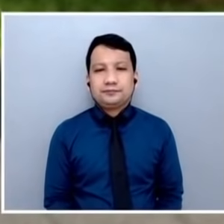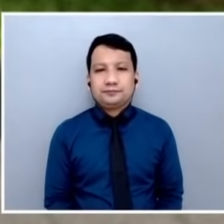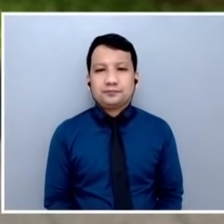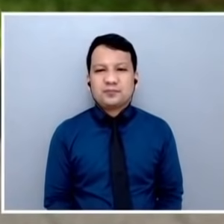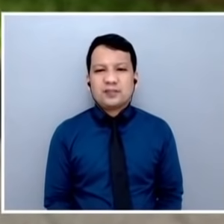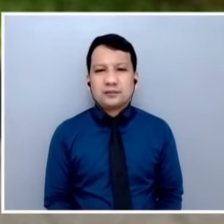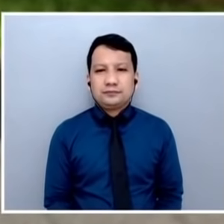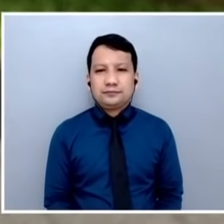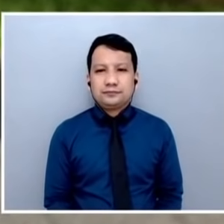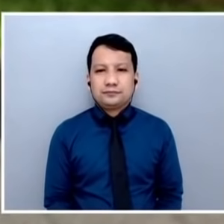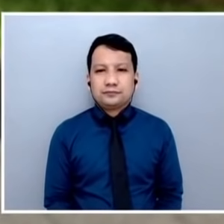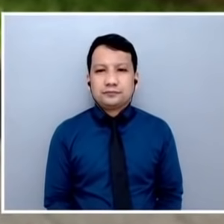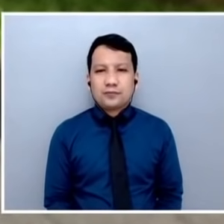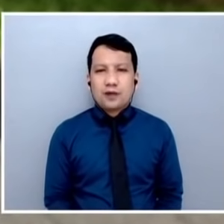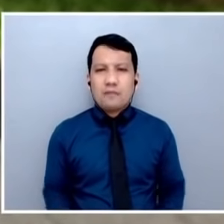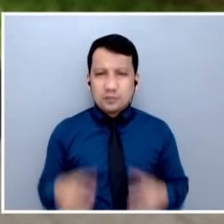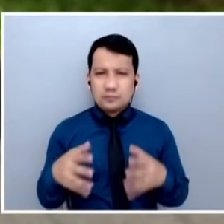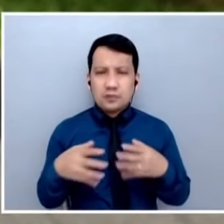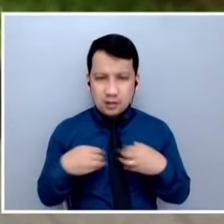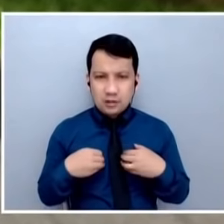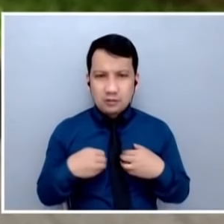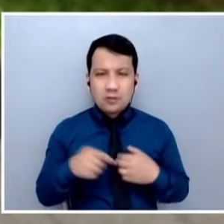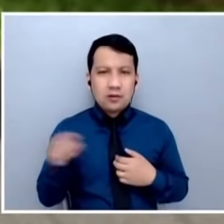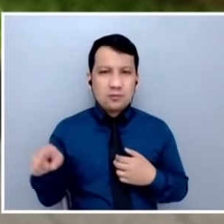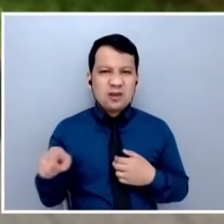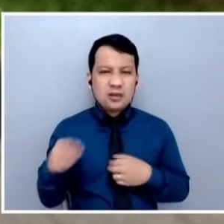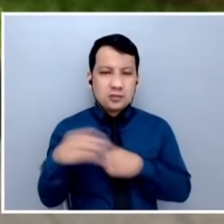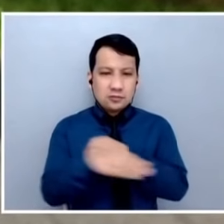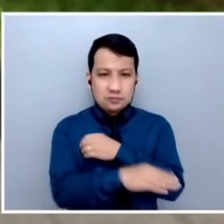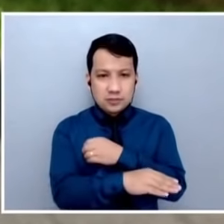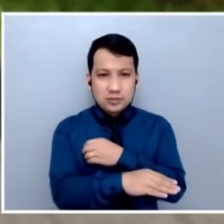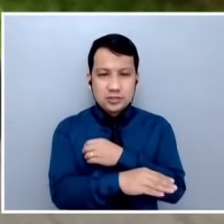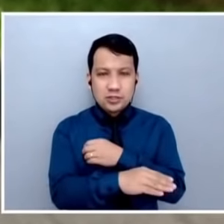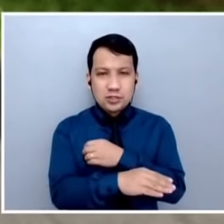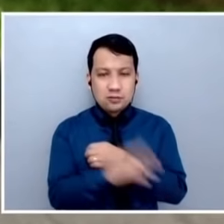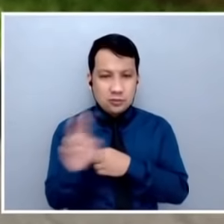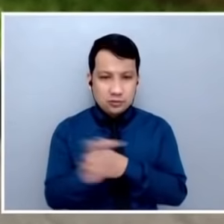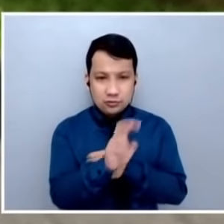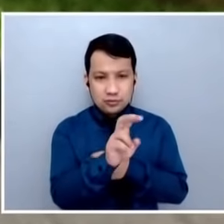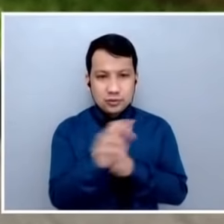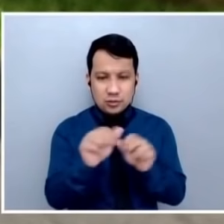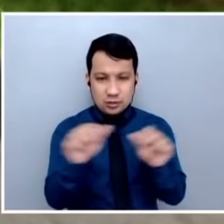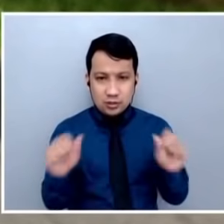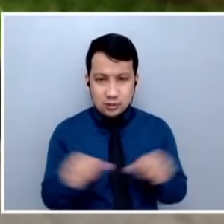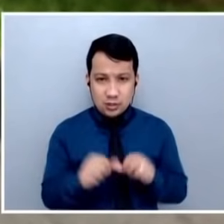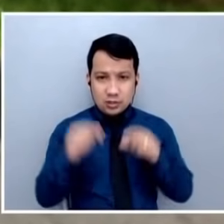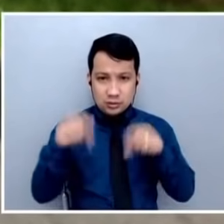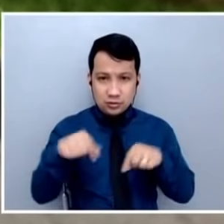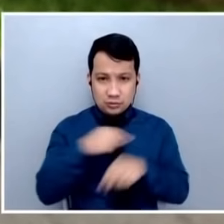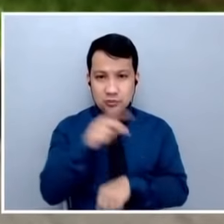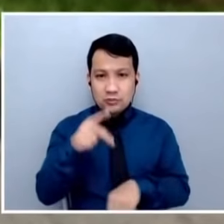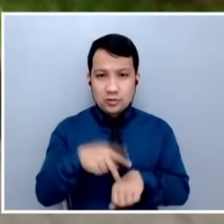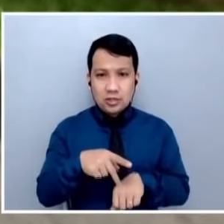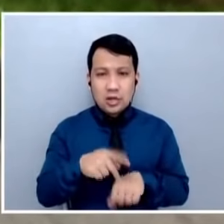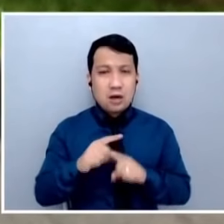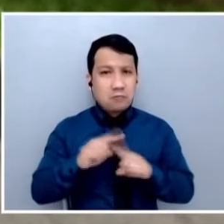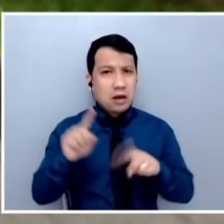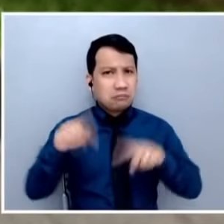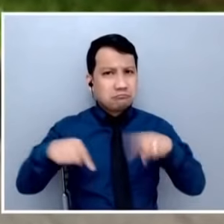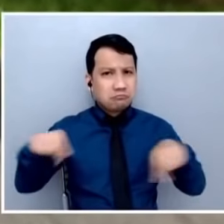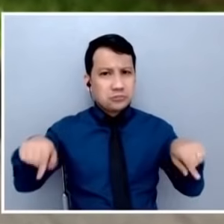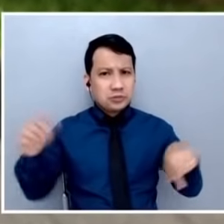Unti-unti nang tumatanggap ng bisita ang ilang beach resort at tourist destination sa bansa. Pero iba-iba pa rin